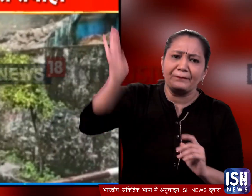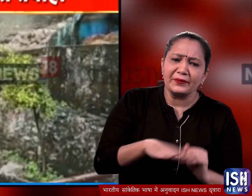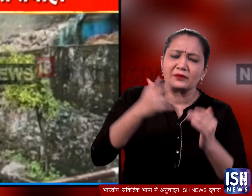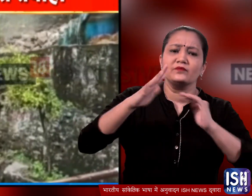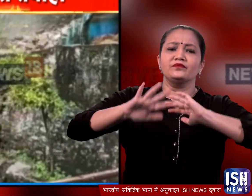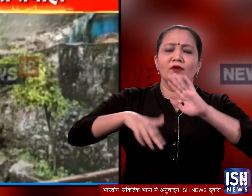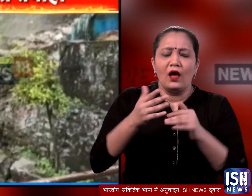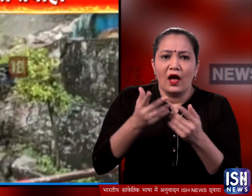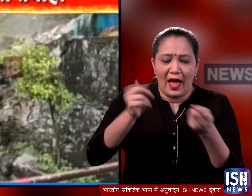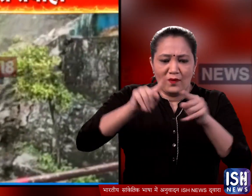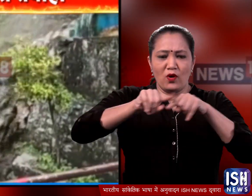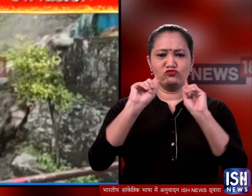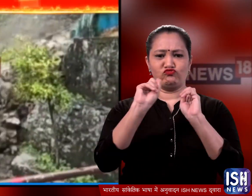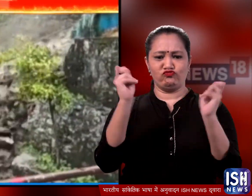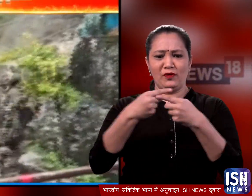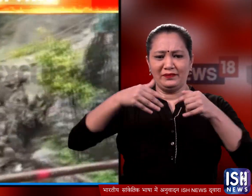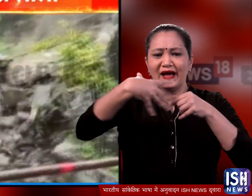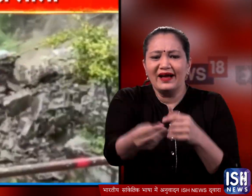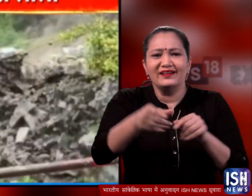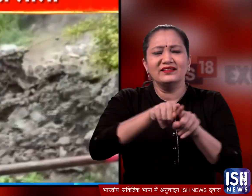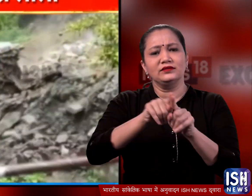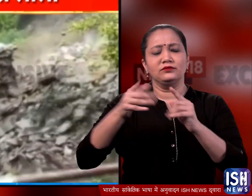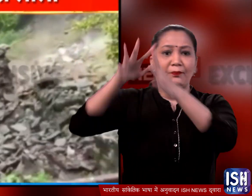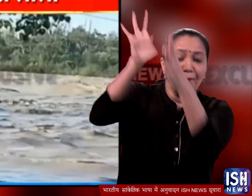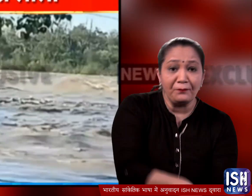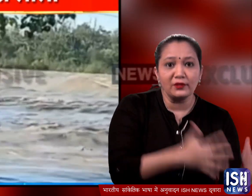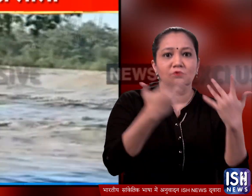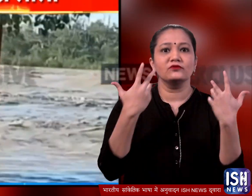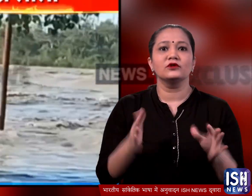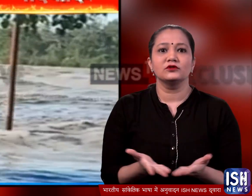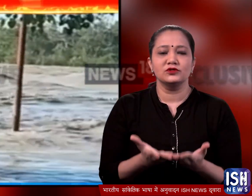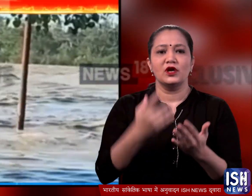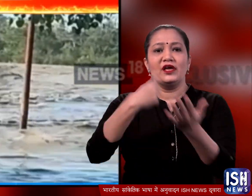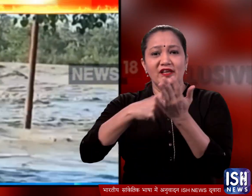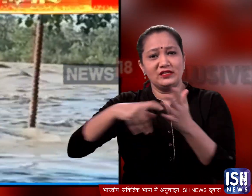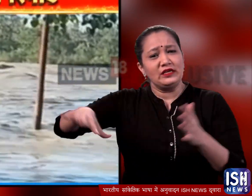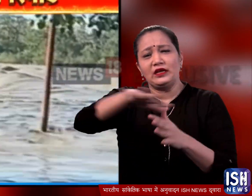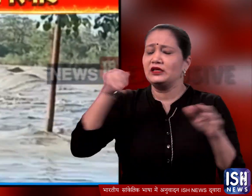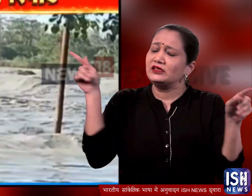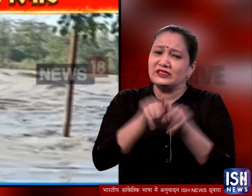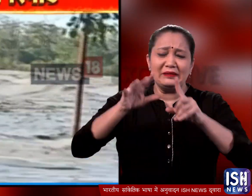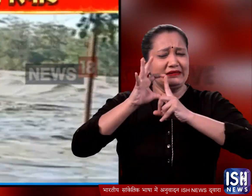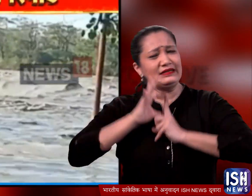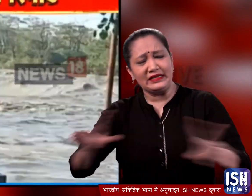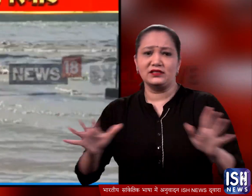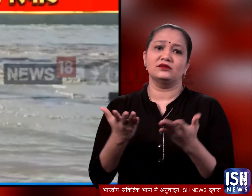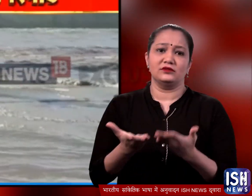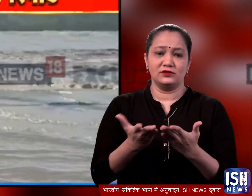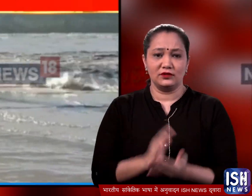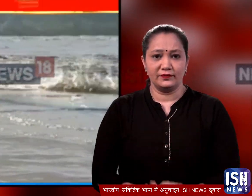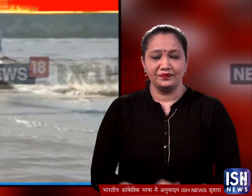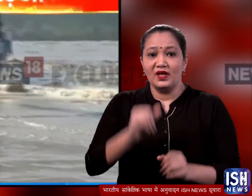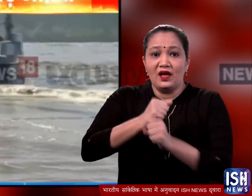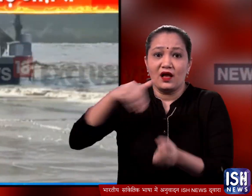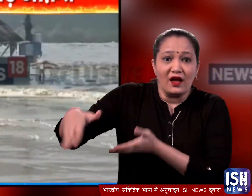जिसकी वजह से आगे बना हुआ एक कमरा भी मलबे के साथ सड़क पर पहुंच गया। ऋषिकेश में भी बाढ़ ने भयंकर तबाही मचाई, जहां